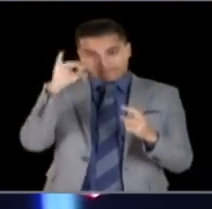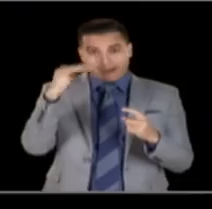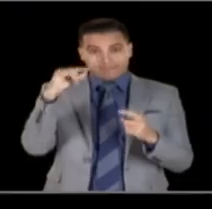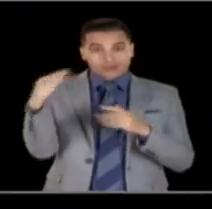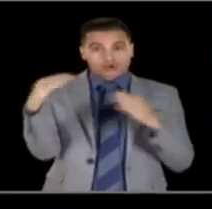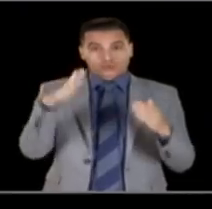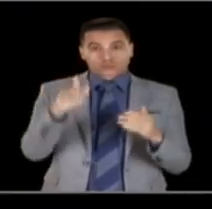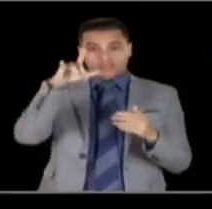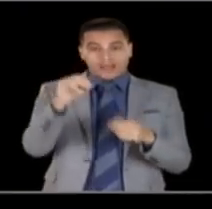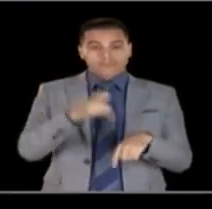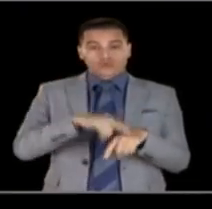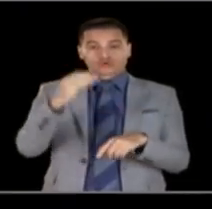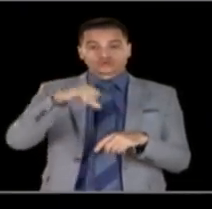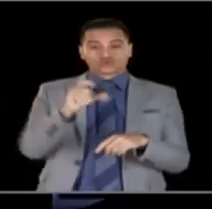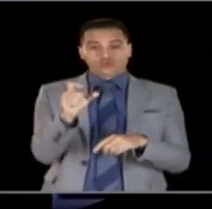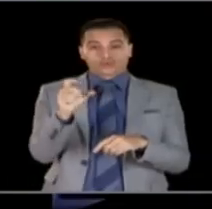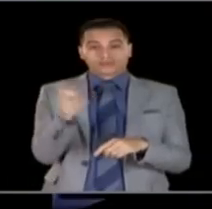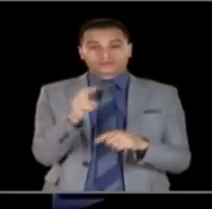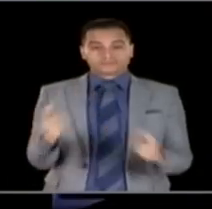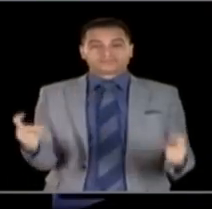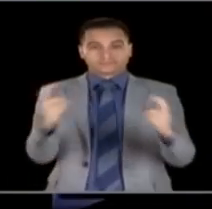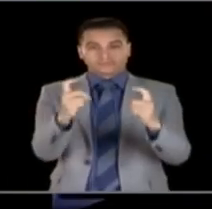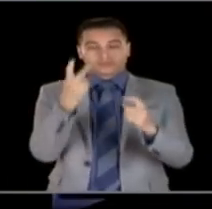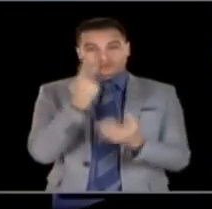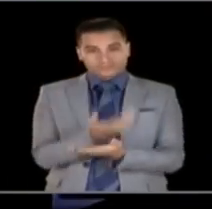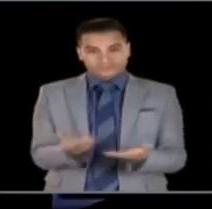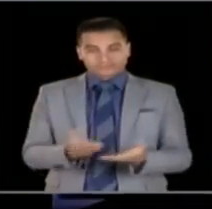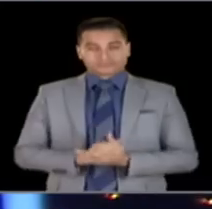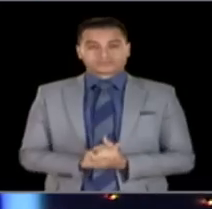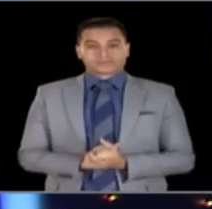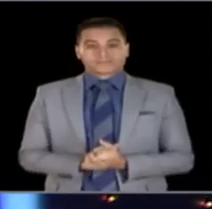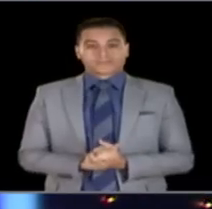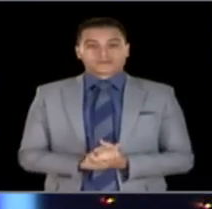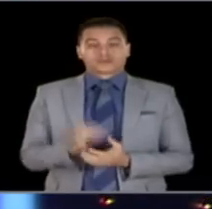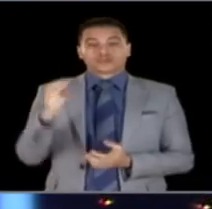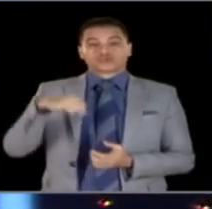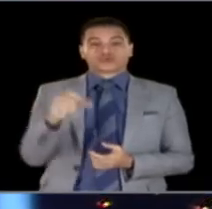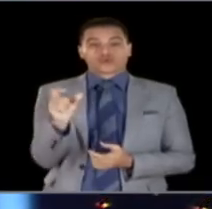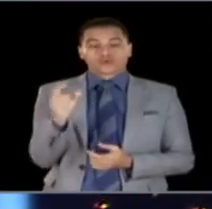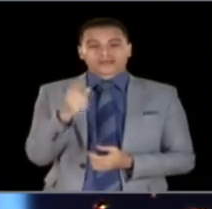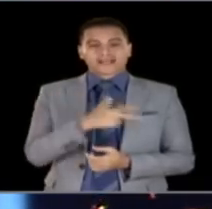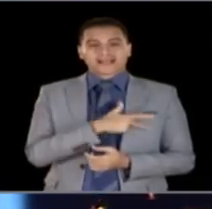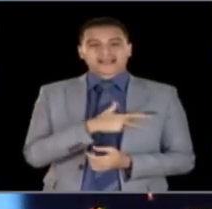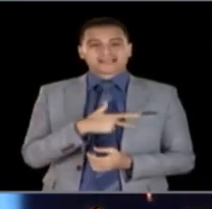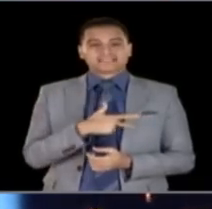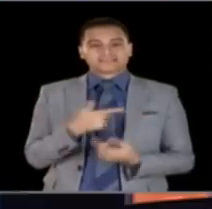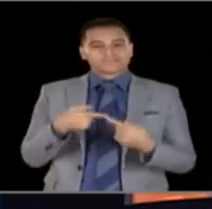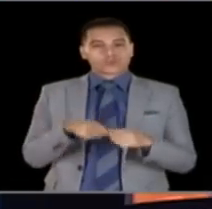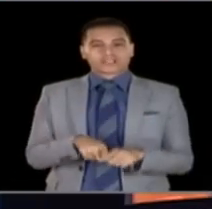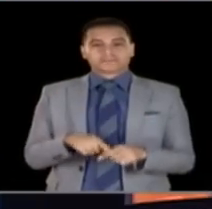حسام وجون أدوارد. جون أدوارد ومحمد حسام. جون أدوارد اسمك